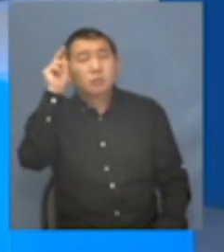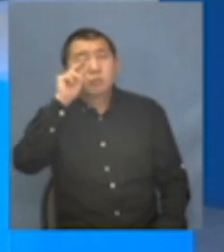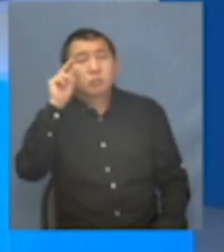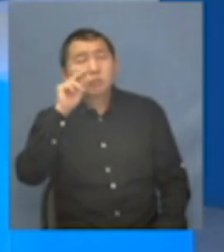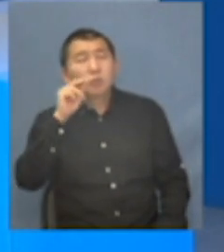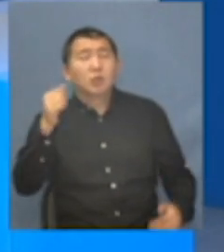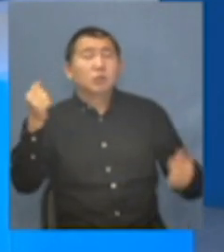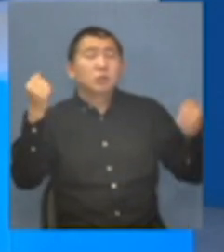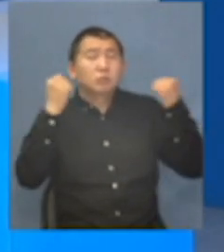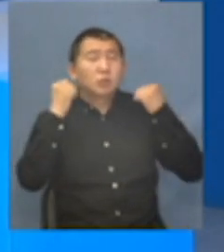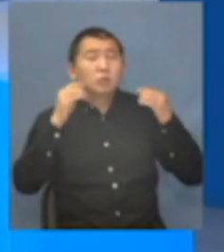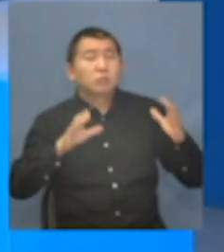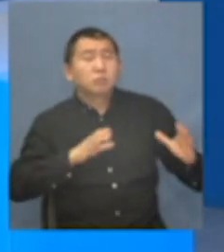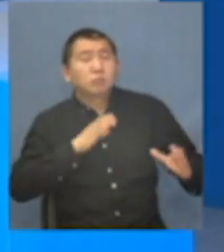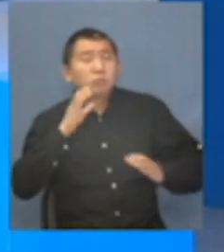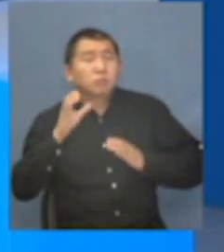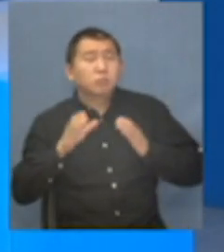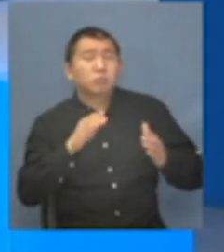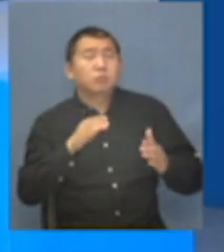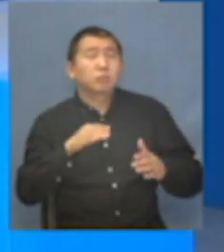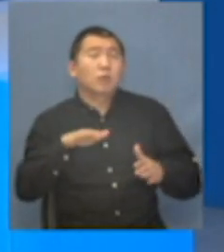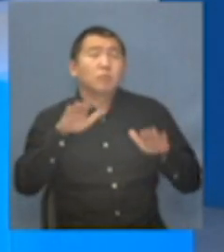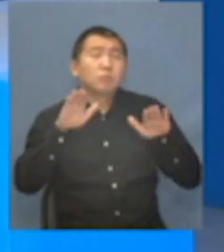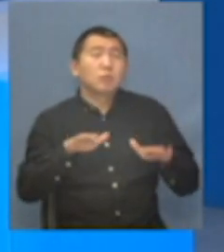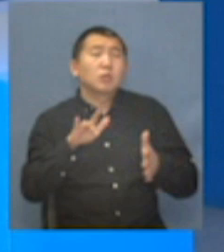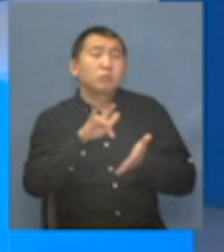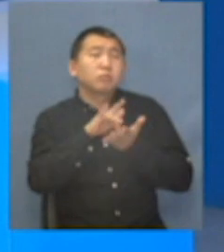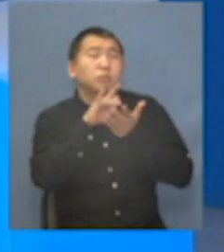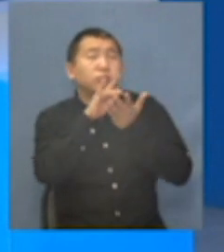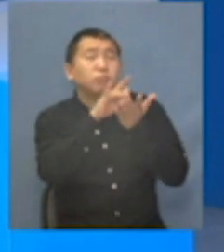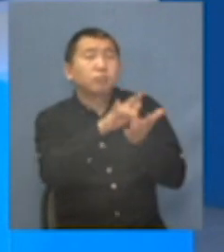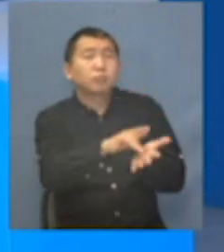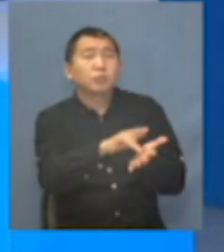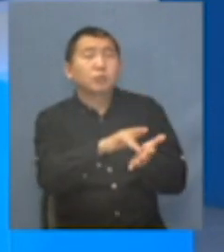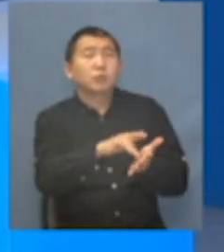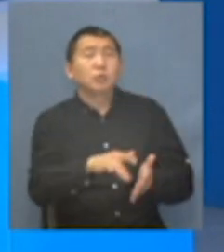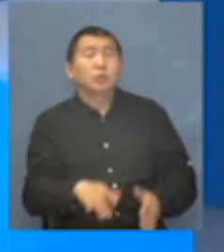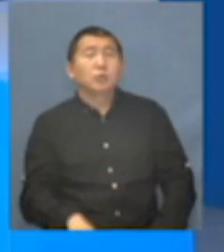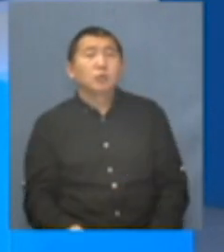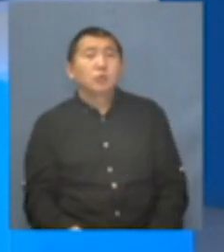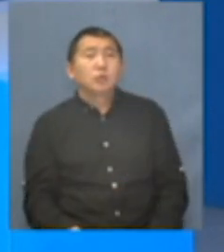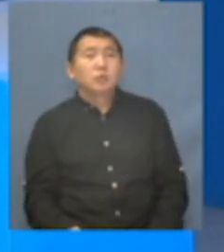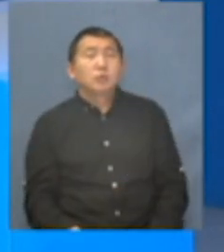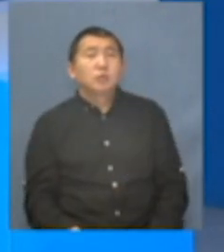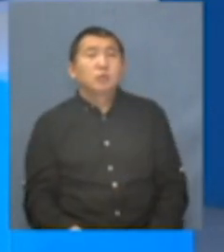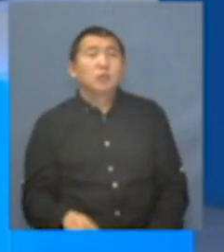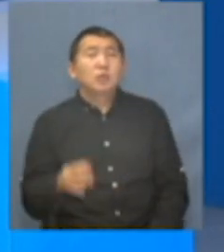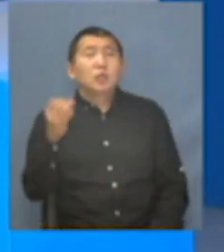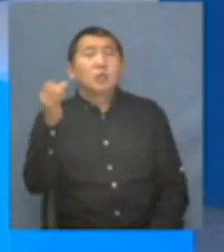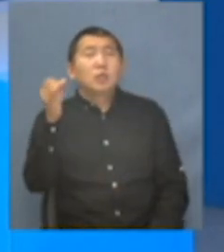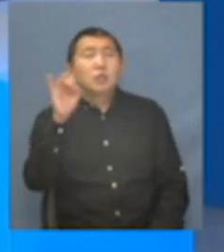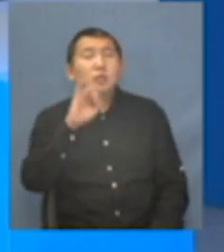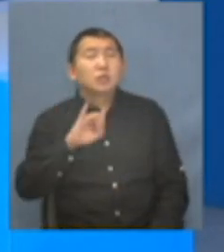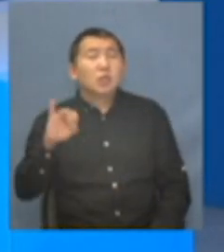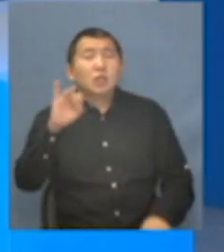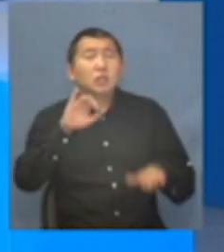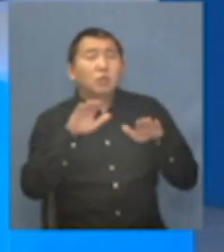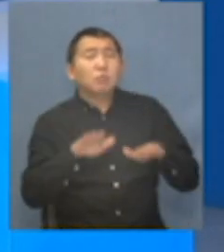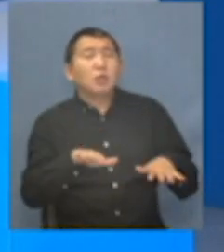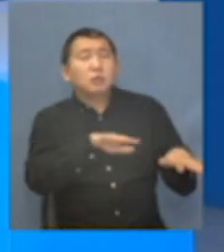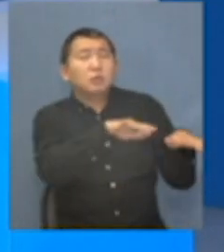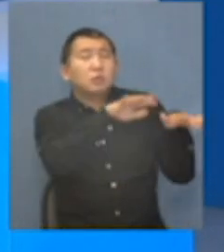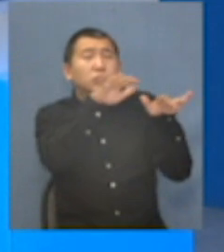спортпен шұғылданды. Аудандағы туристік орындарға саяхат жасап, киелі жерлерді аралап, дәстүр мен әдет-ғұрыпты зерттеу